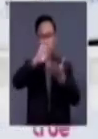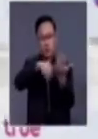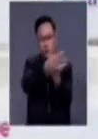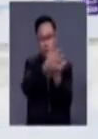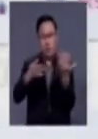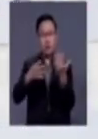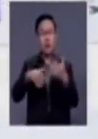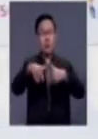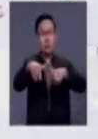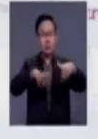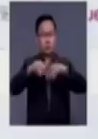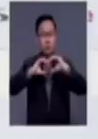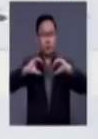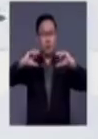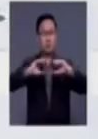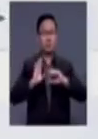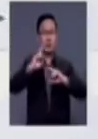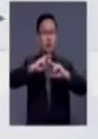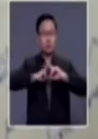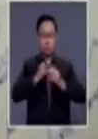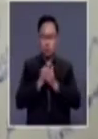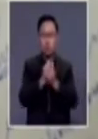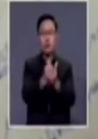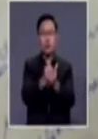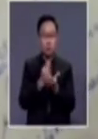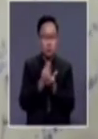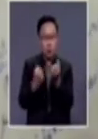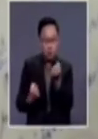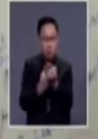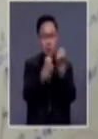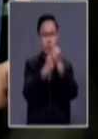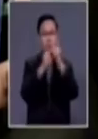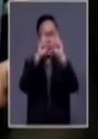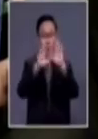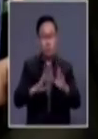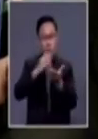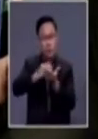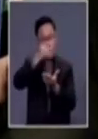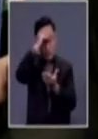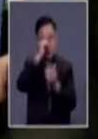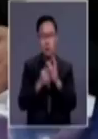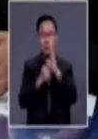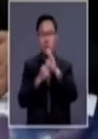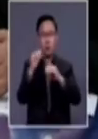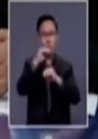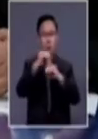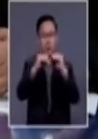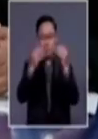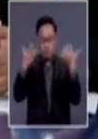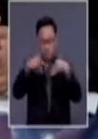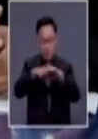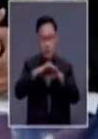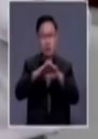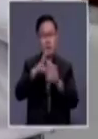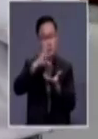กประชารัฐเข้ามาขับเคลื่อนระบบการศึกษาในทุกระดับให้ไปสู่ความสำเร็จโดยองค์ประกอบของโครงการสานพลังประชารัฐด้านการศึกษ